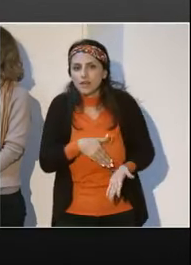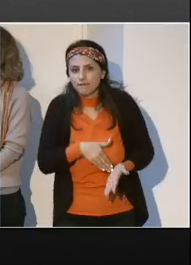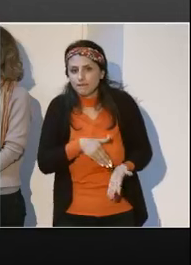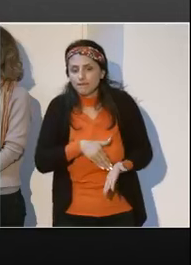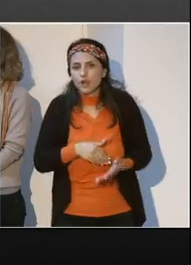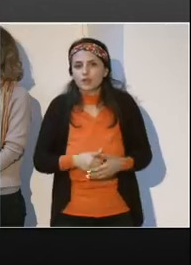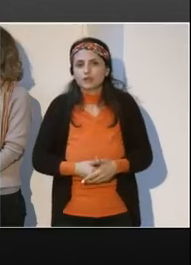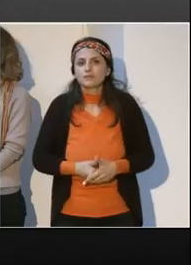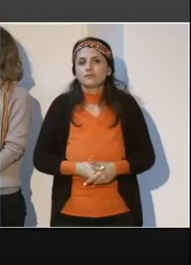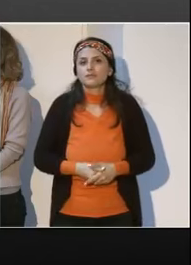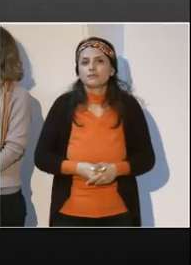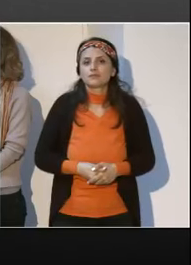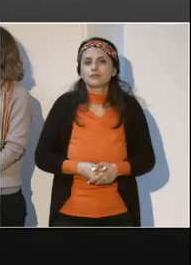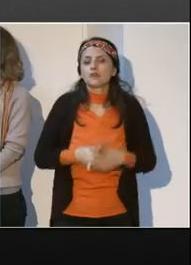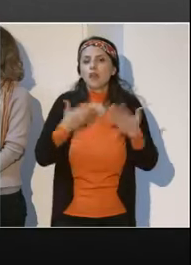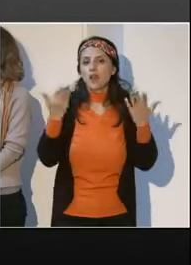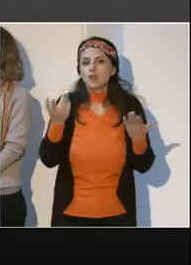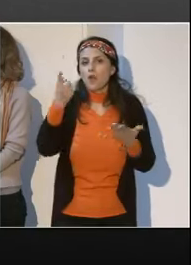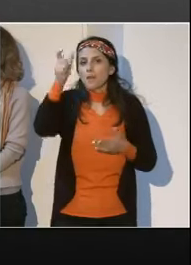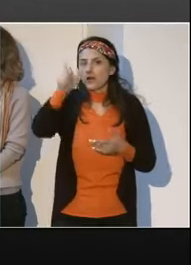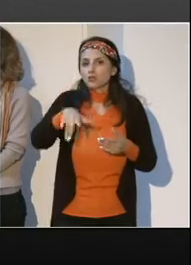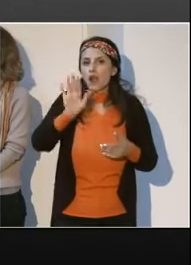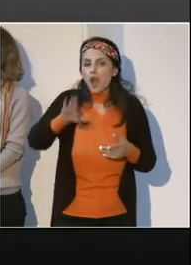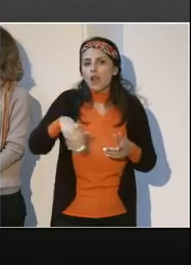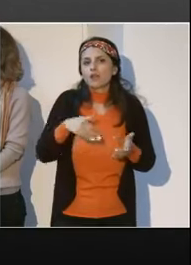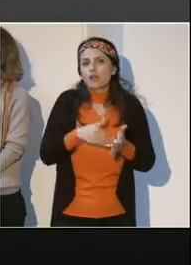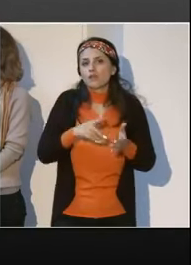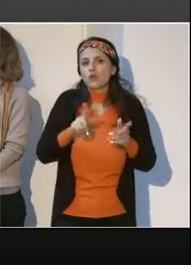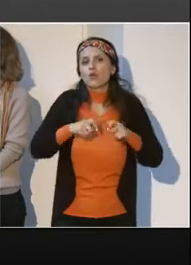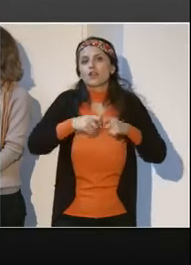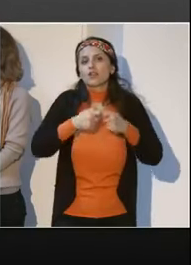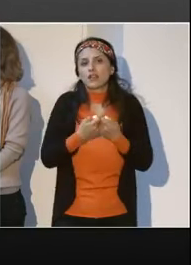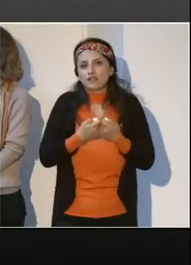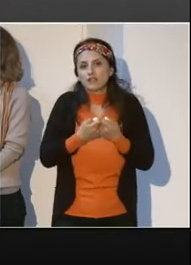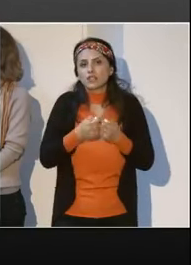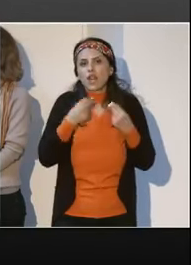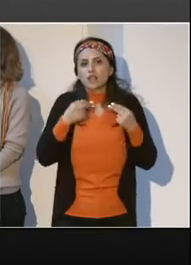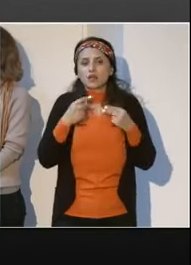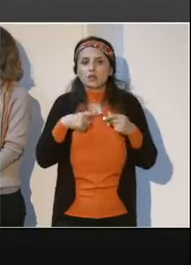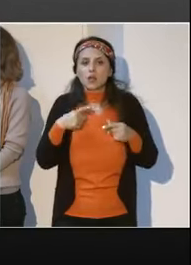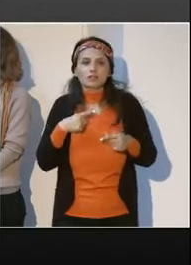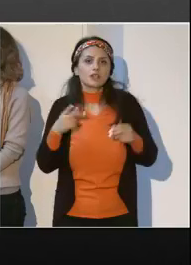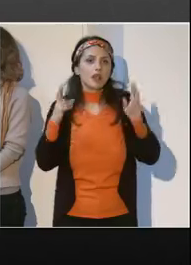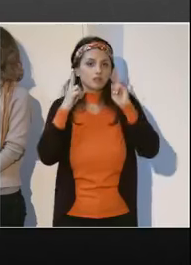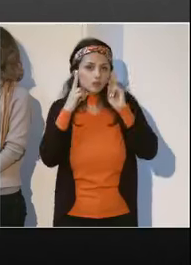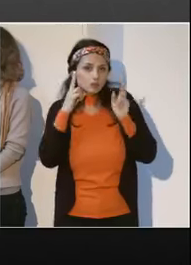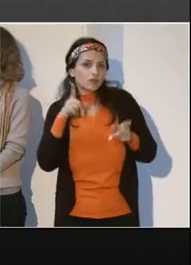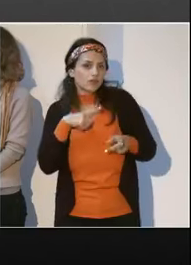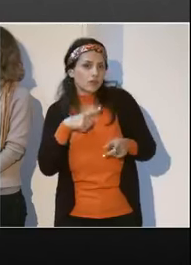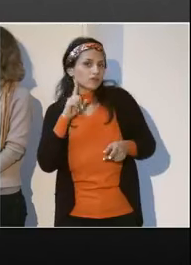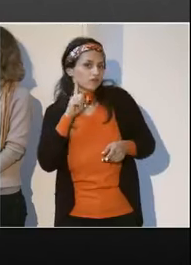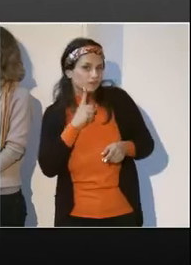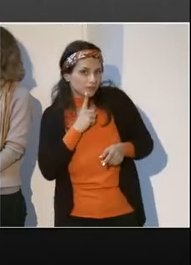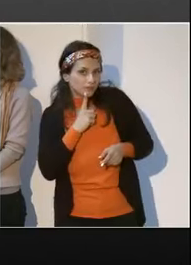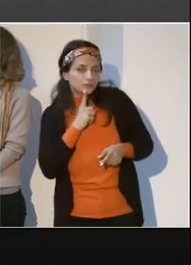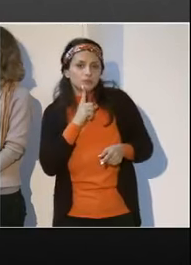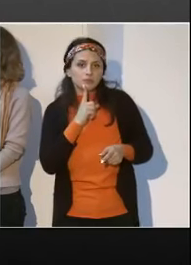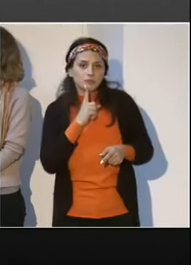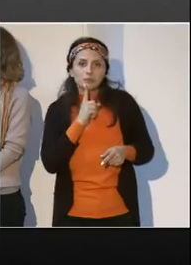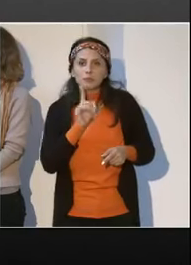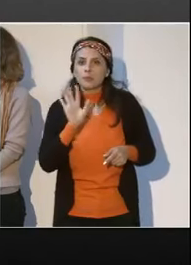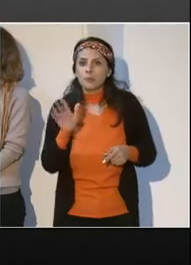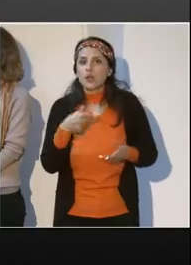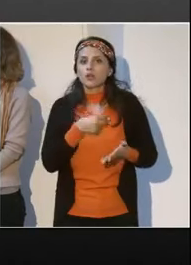adica in cazul in care o persoana are o deficienta la ambele urechi să spunem poate achizitiona doua